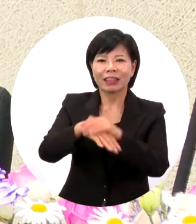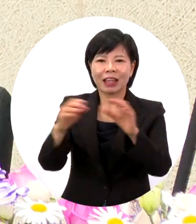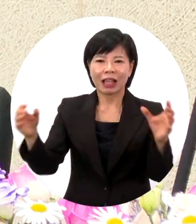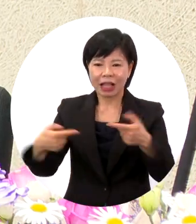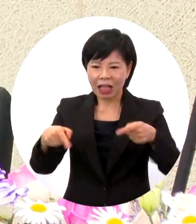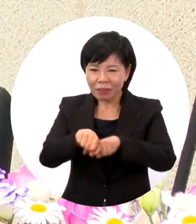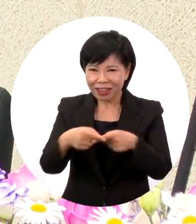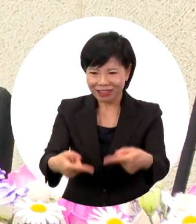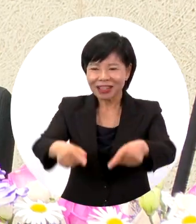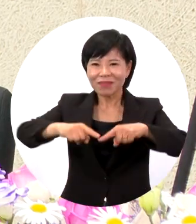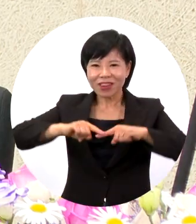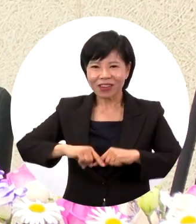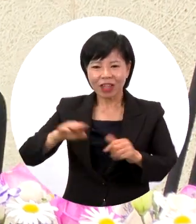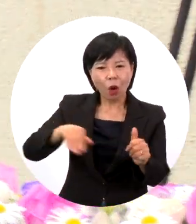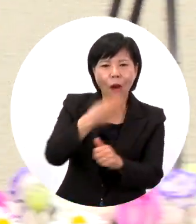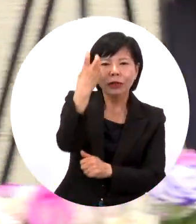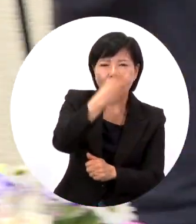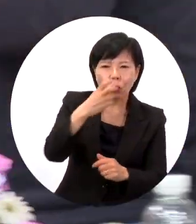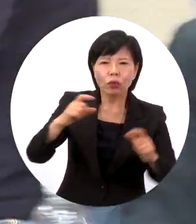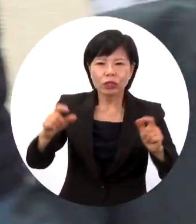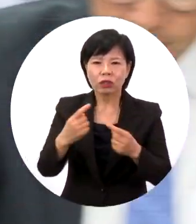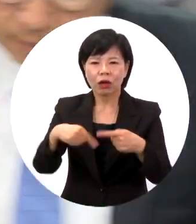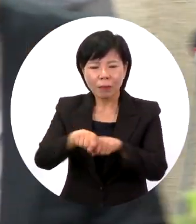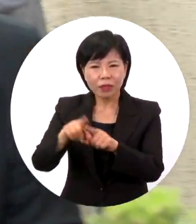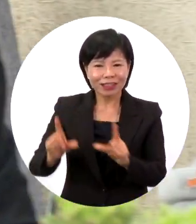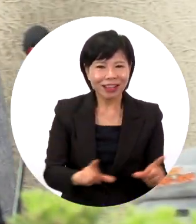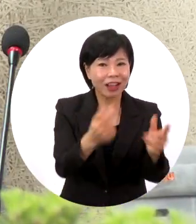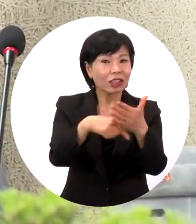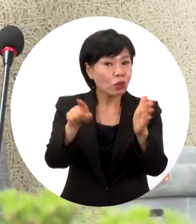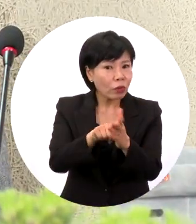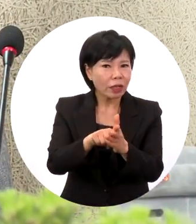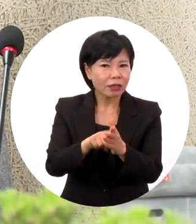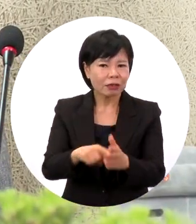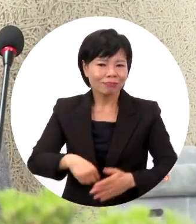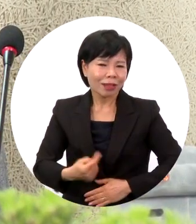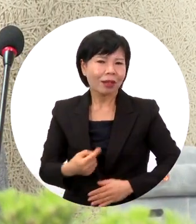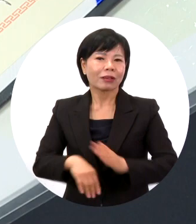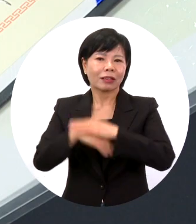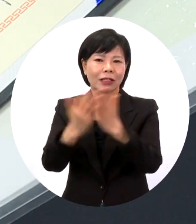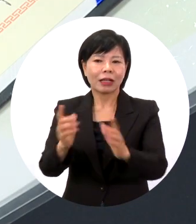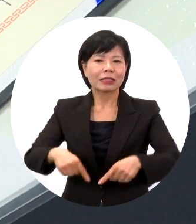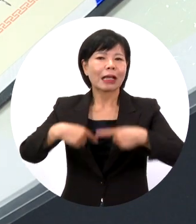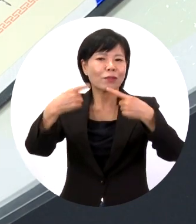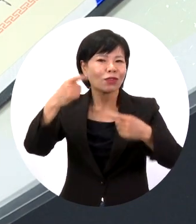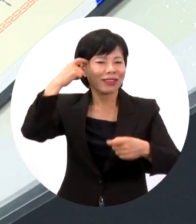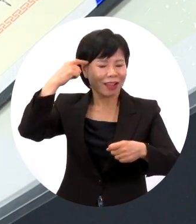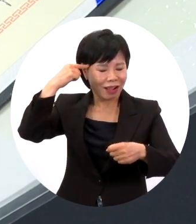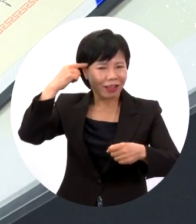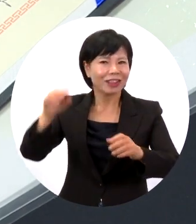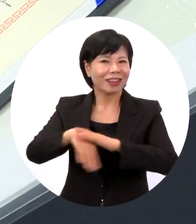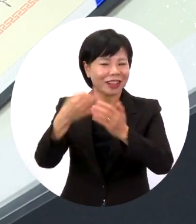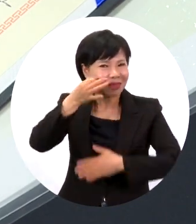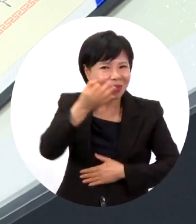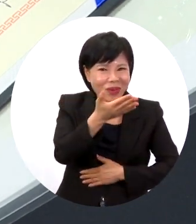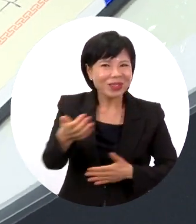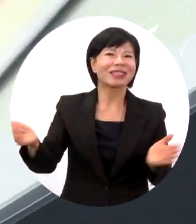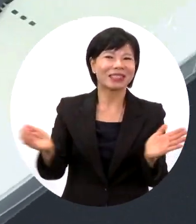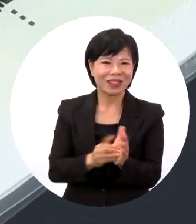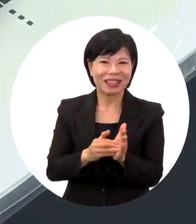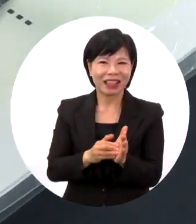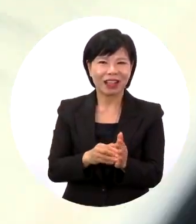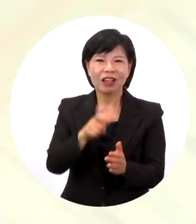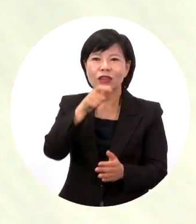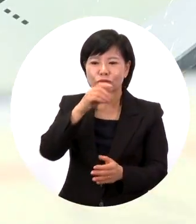골프장이 참여해 환경 보호와 지역사회 상생을 위한 자발적 참여 의지를 보여줬습니다. 제주도는